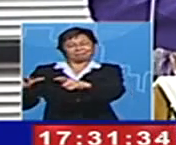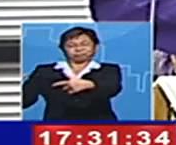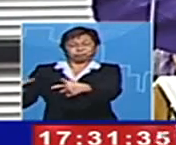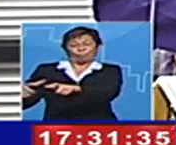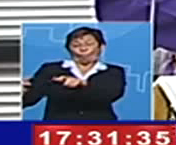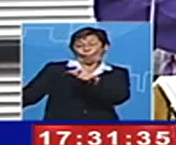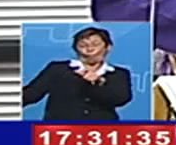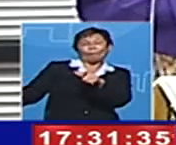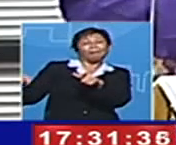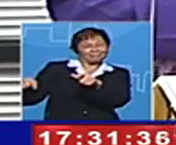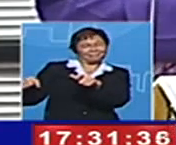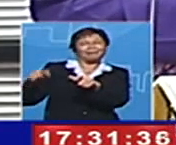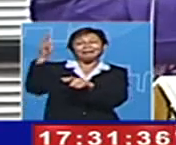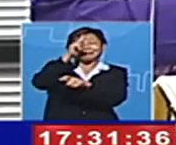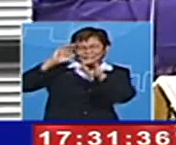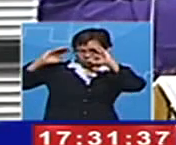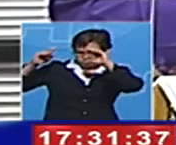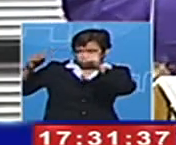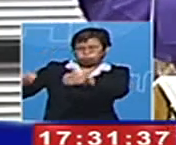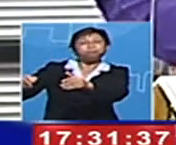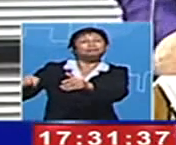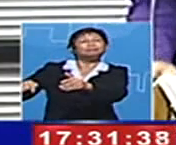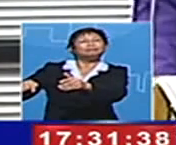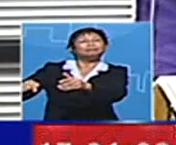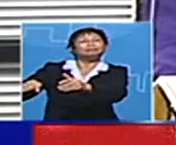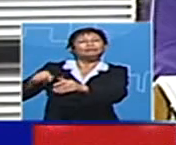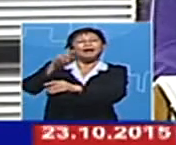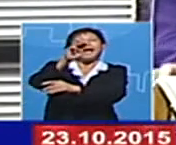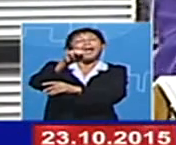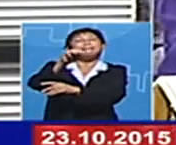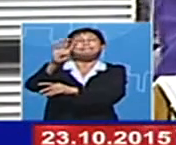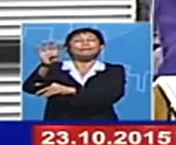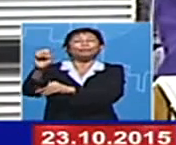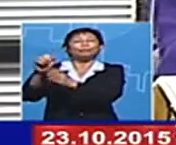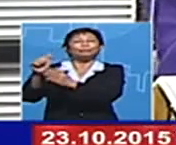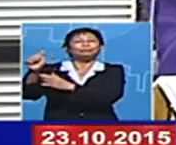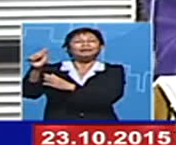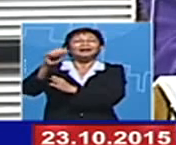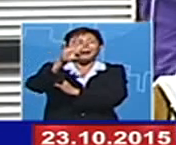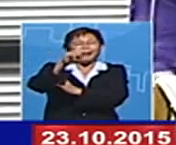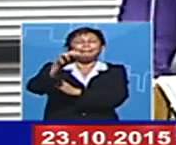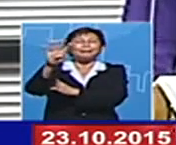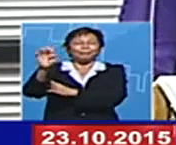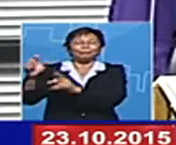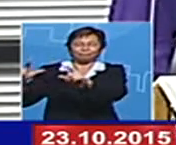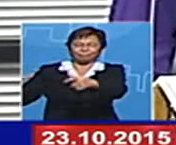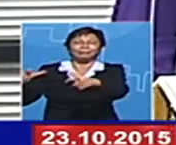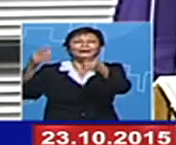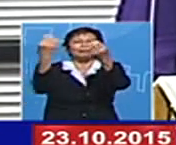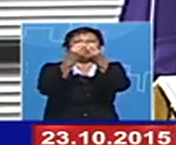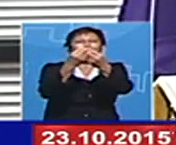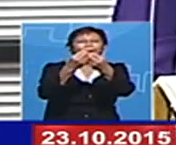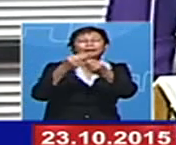yang kerajaan kini akan turut memberi tumpuan bergelar m40 secara statistiknya tafsiran